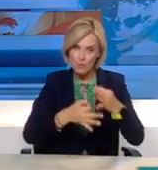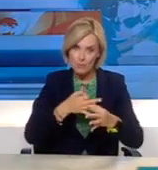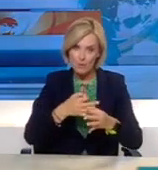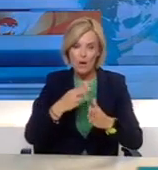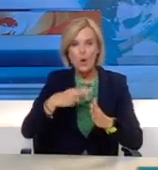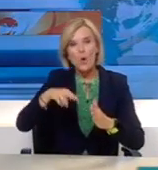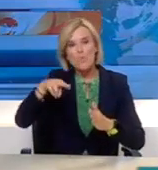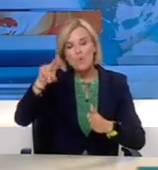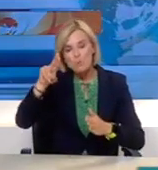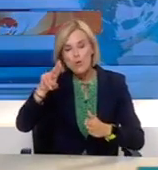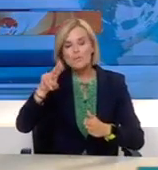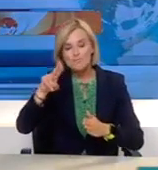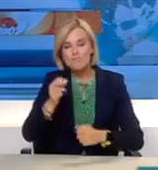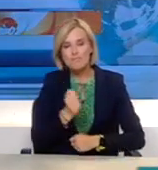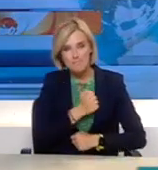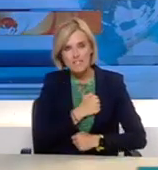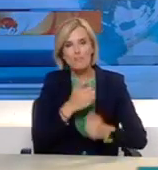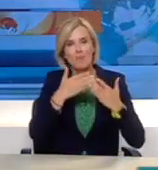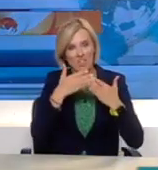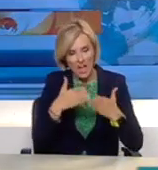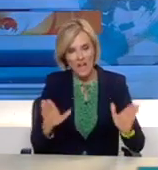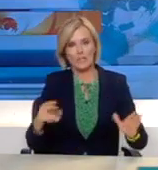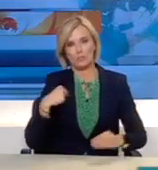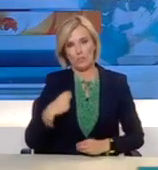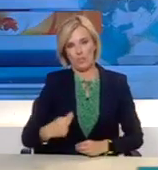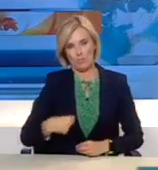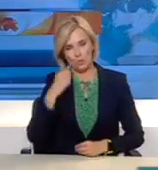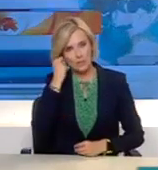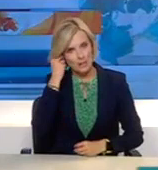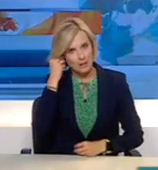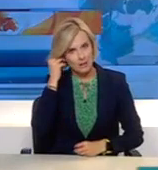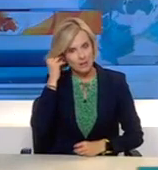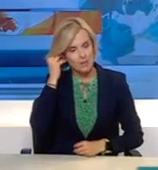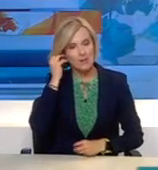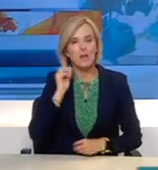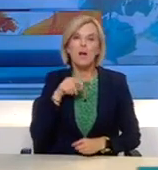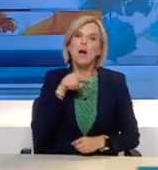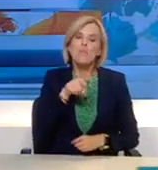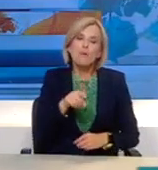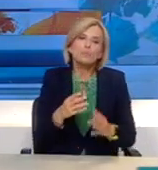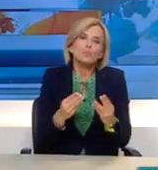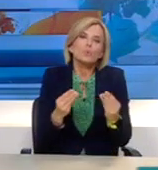περισσότερο η ζυγαριά κλείνει προς το άνοιγμα των σχολείων, γιατί με αυτόν τον τρόπο